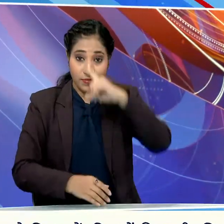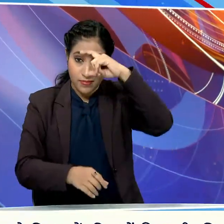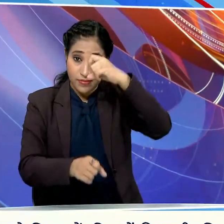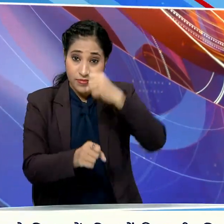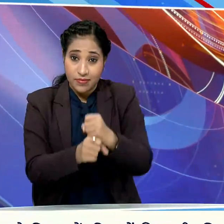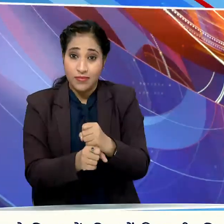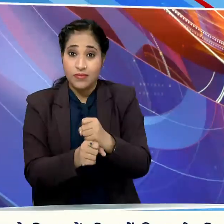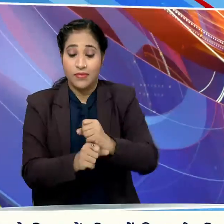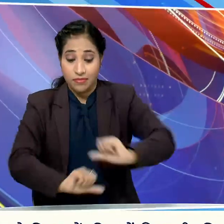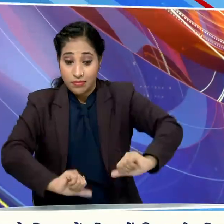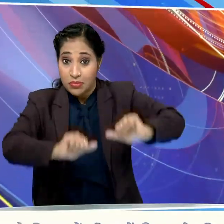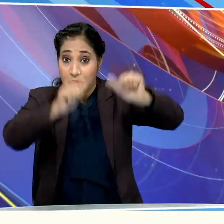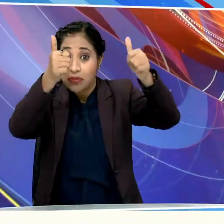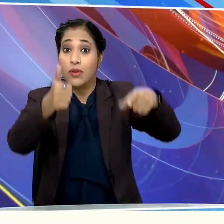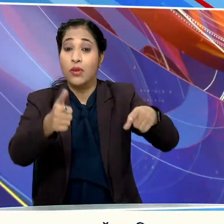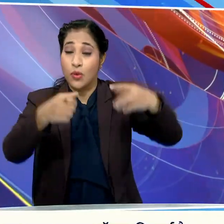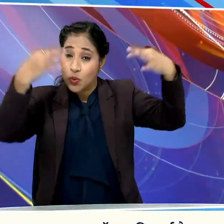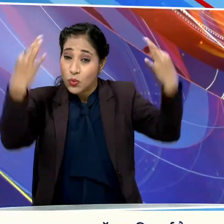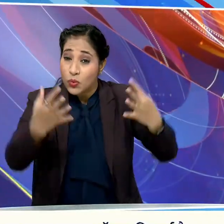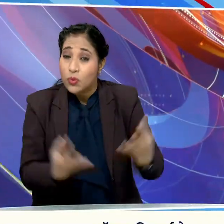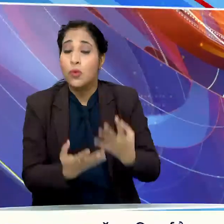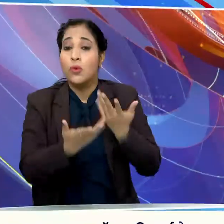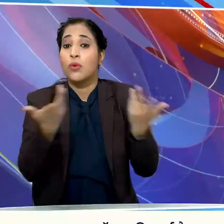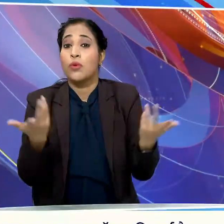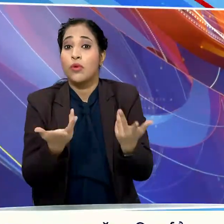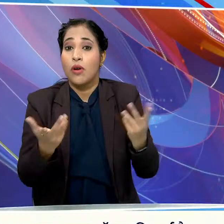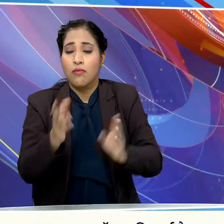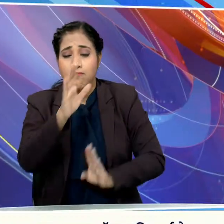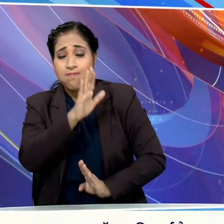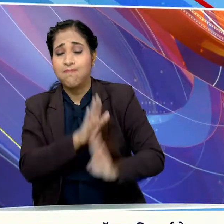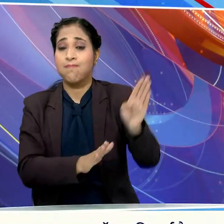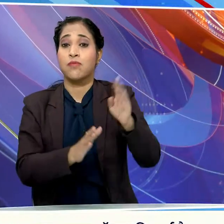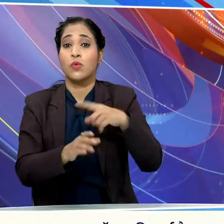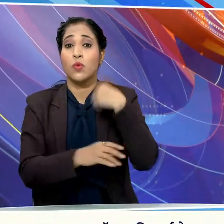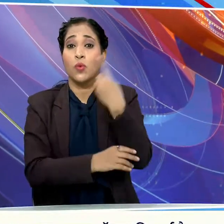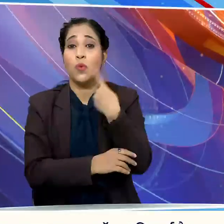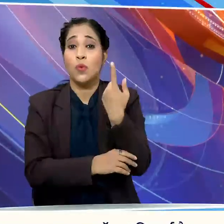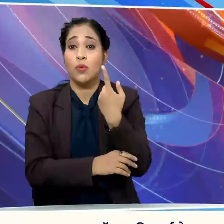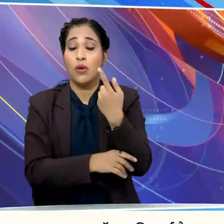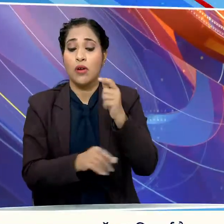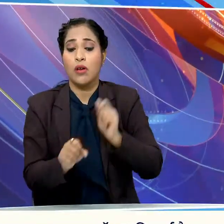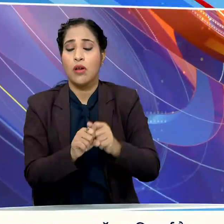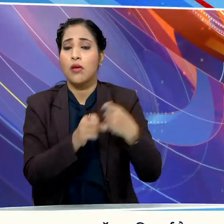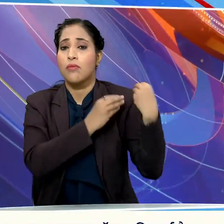गुजरात ने सफलता ना नवा बुलंदी पर पहुंचाने काम